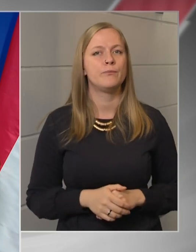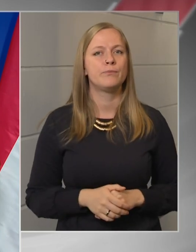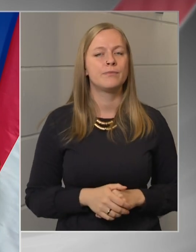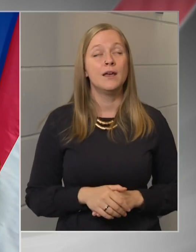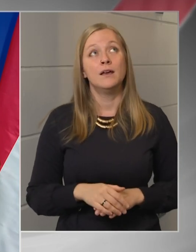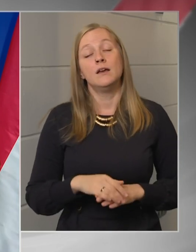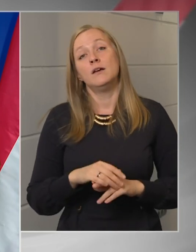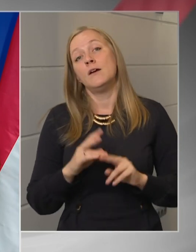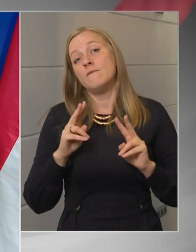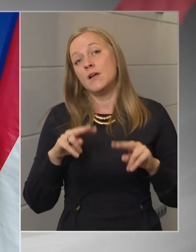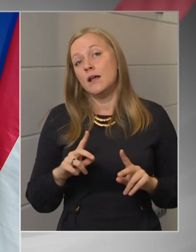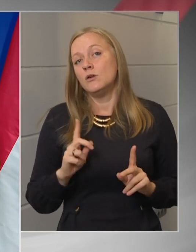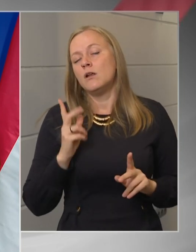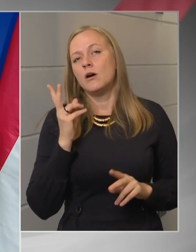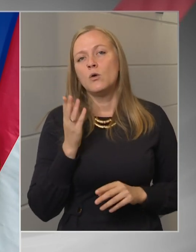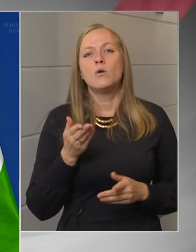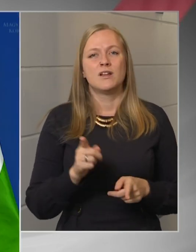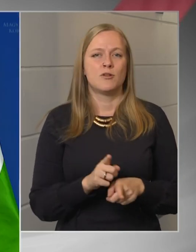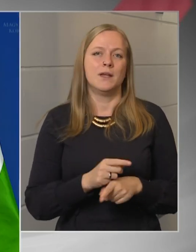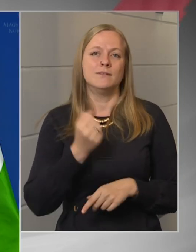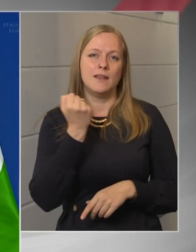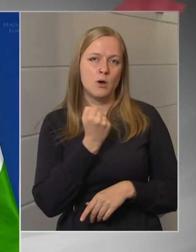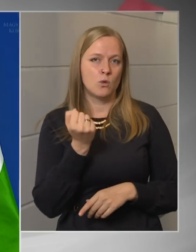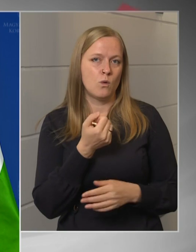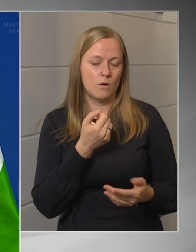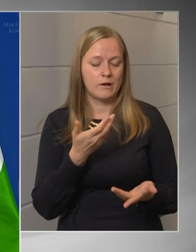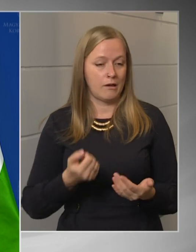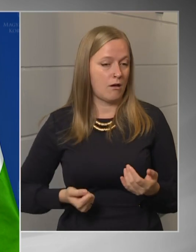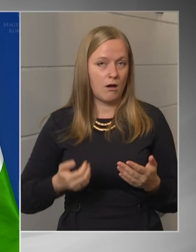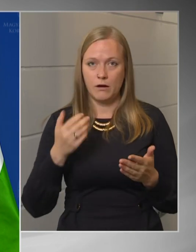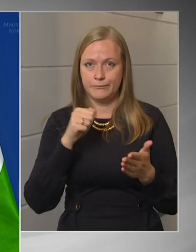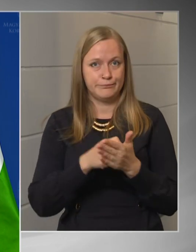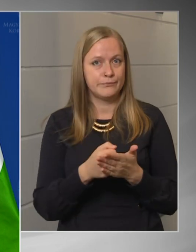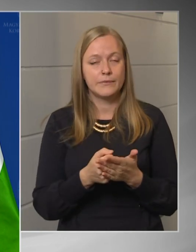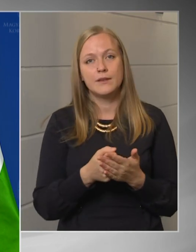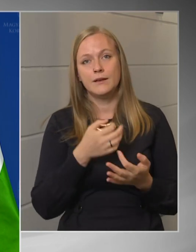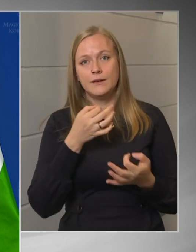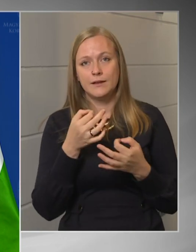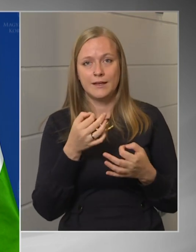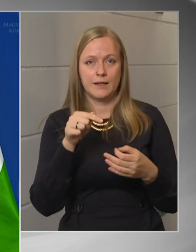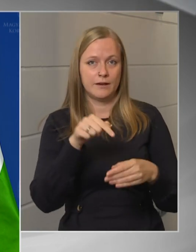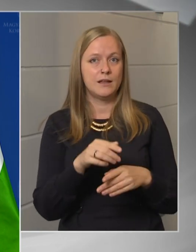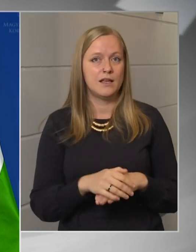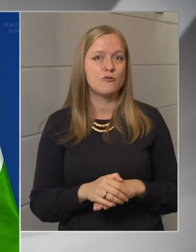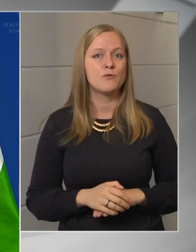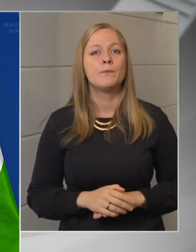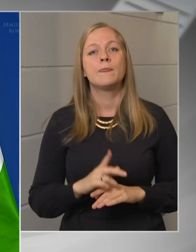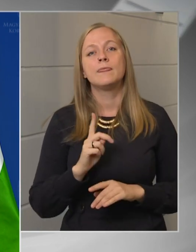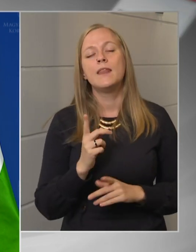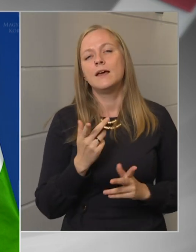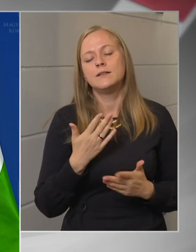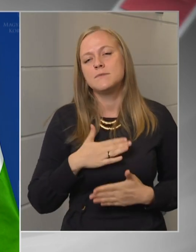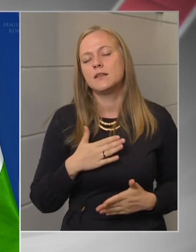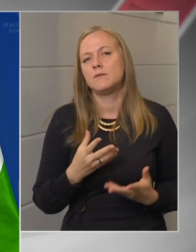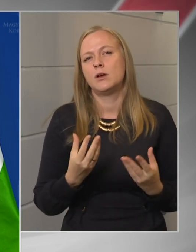Jelentően akkor is egy szintén a demogiaversenyben részvevő kérdésre adtam a választ, és kötöttem össze a kettőt, de én nem